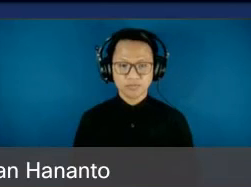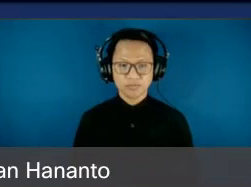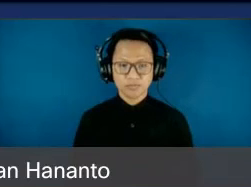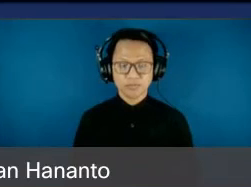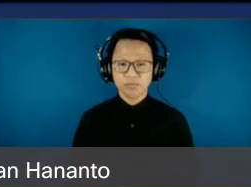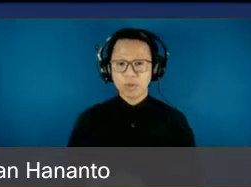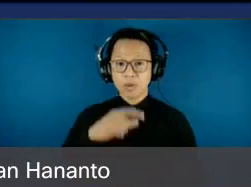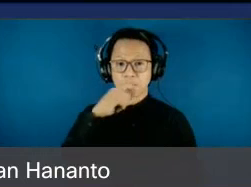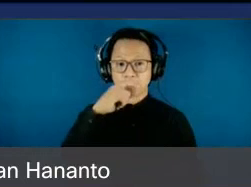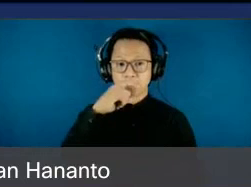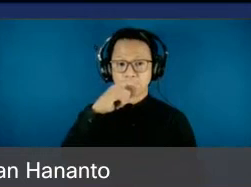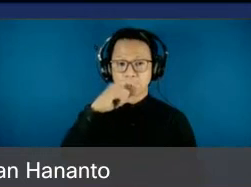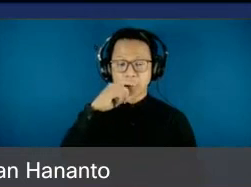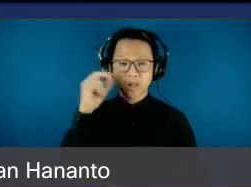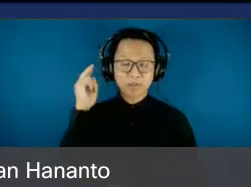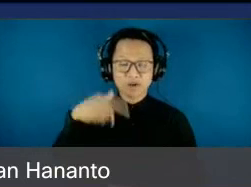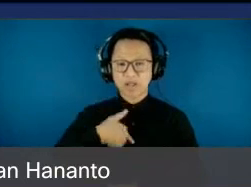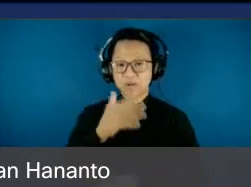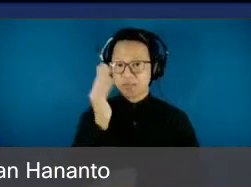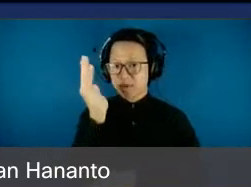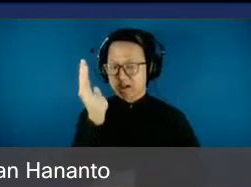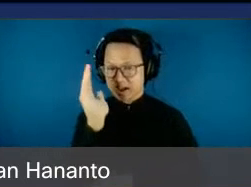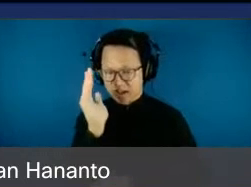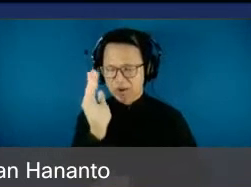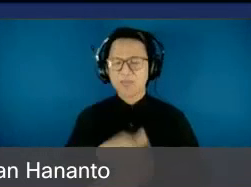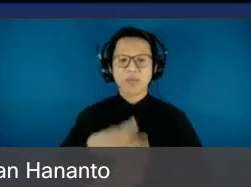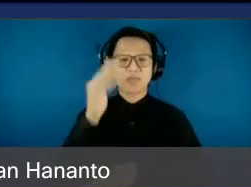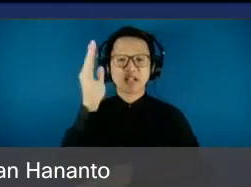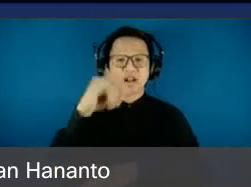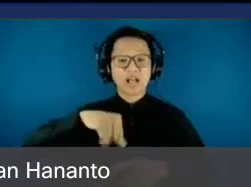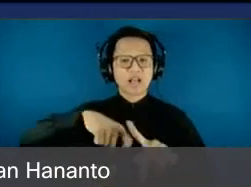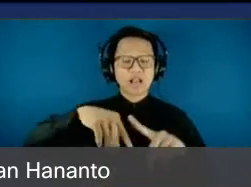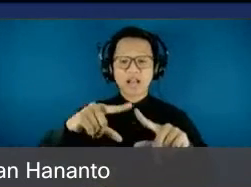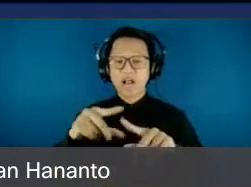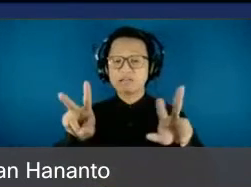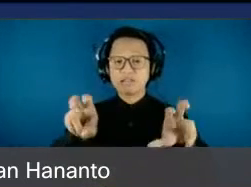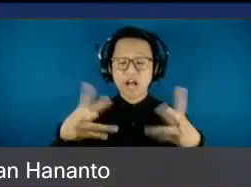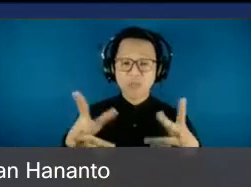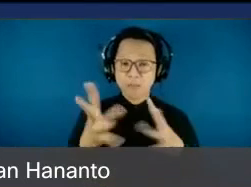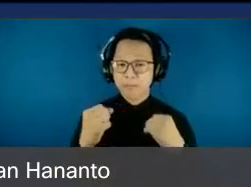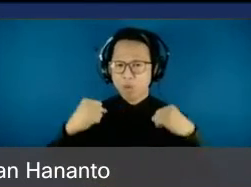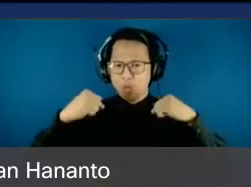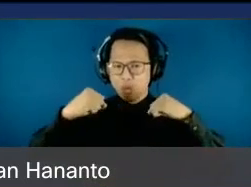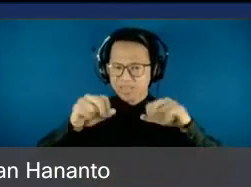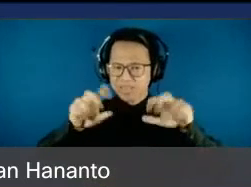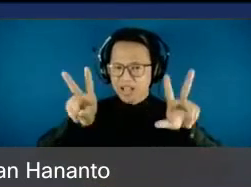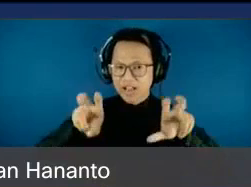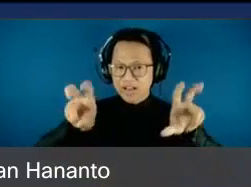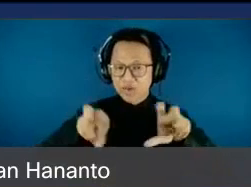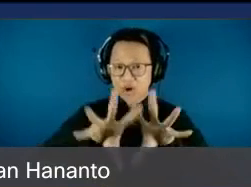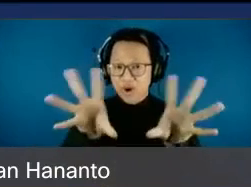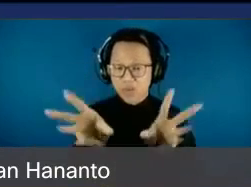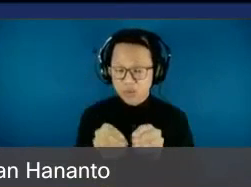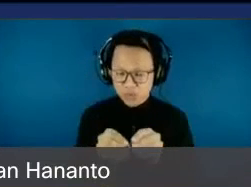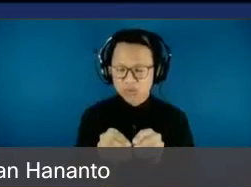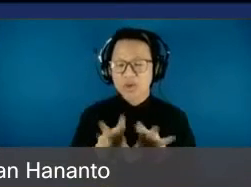Bapak Ibu, kita akan mendengarkan presentasi dari Ibu Ika. Topiknya adalah memperkuat isu inklusi di media. Silakan Ibu